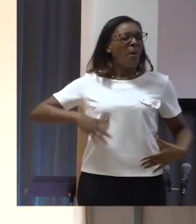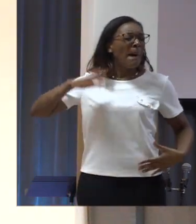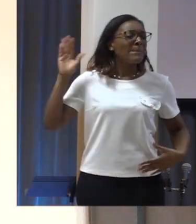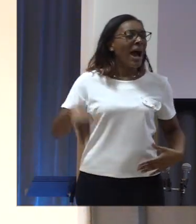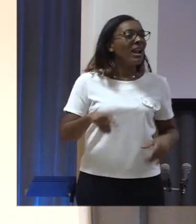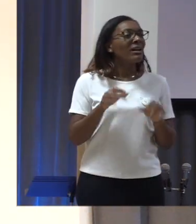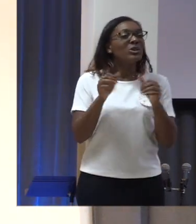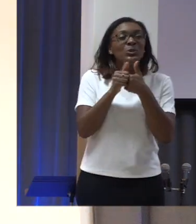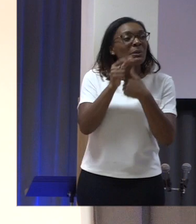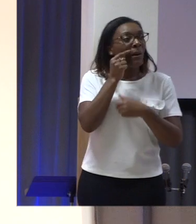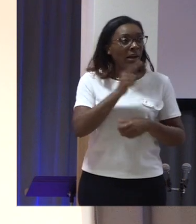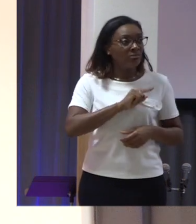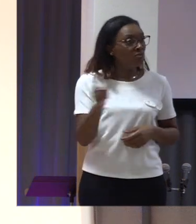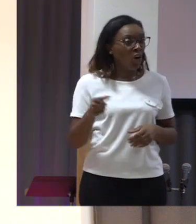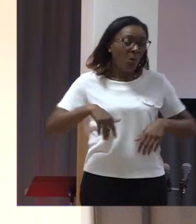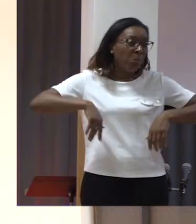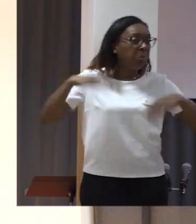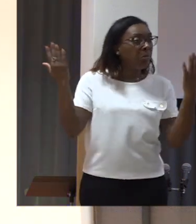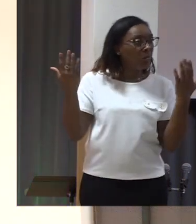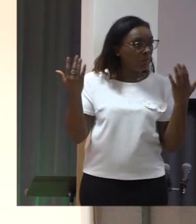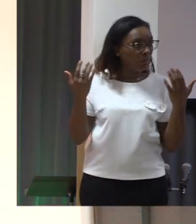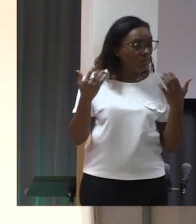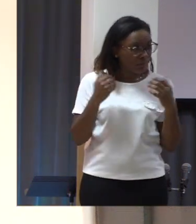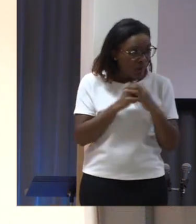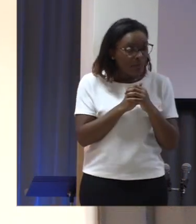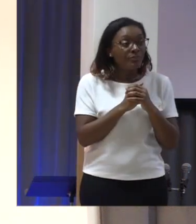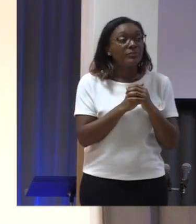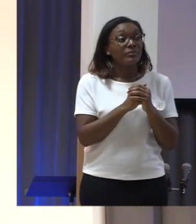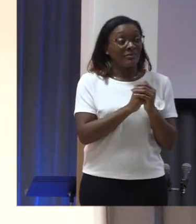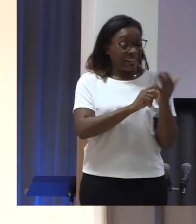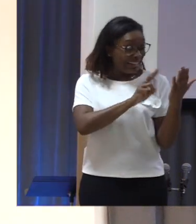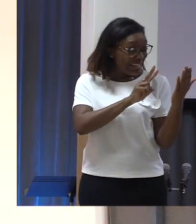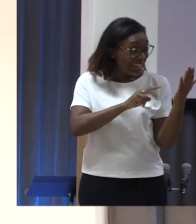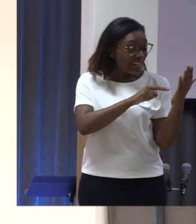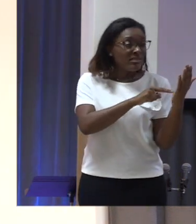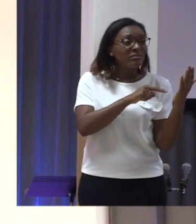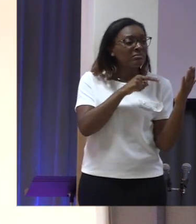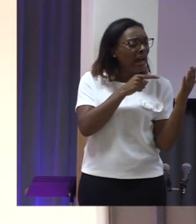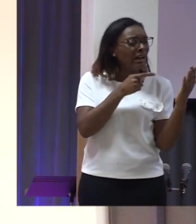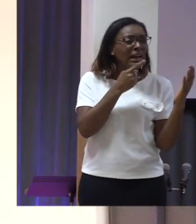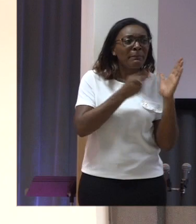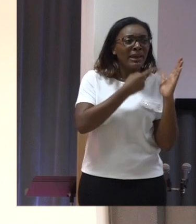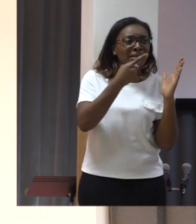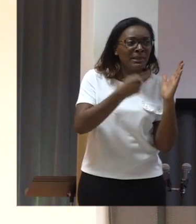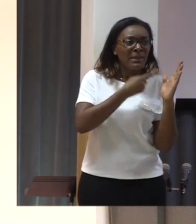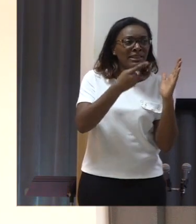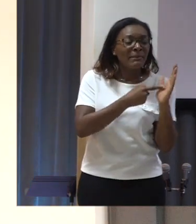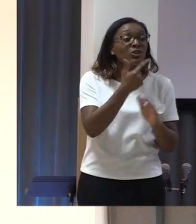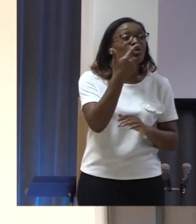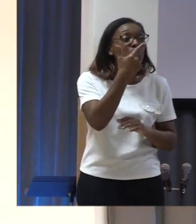Et ici encore, il y a une insistance de la part de l'auteur. L'auteur insiste. Deux